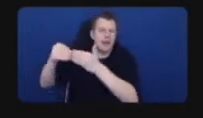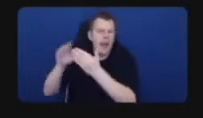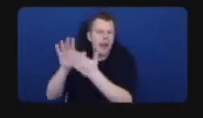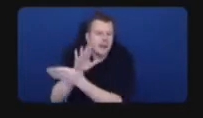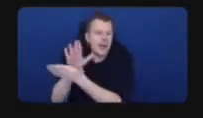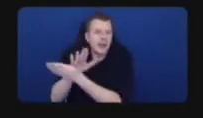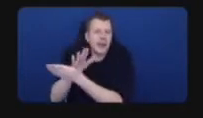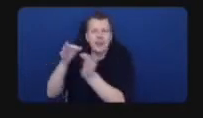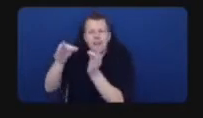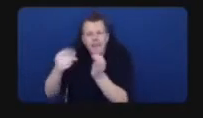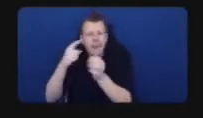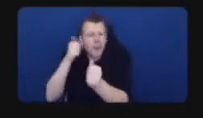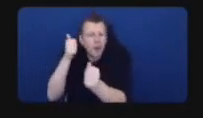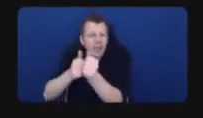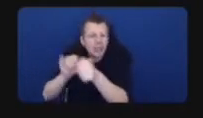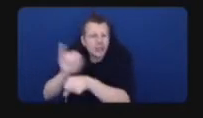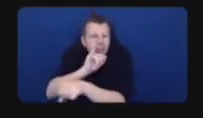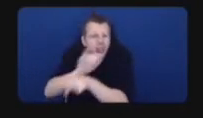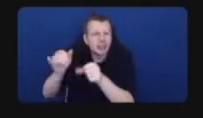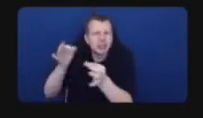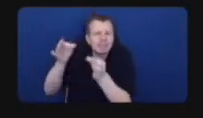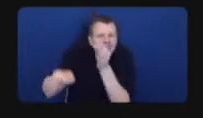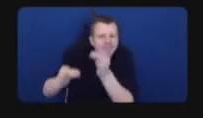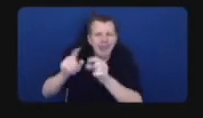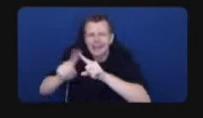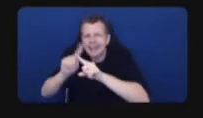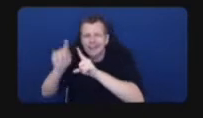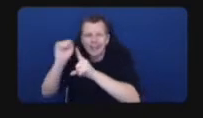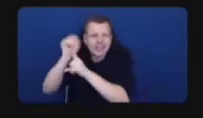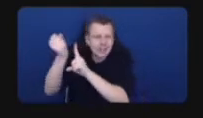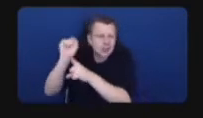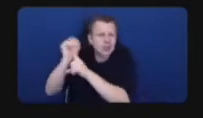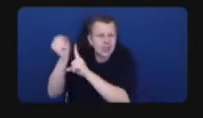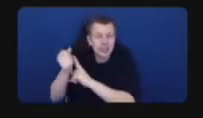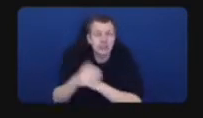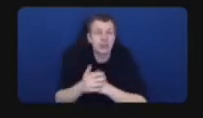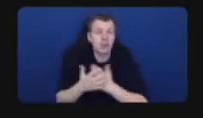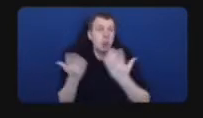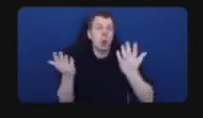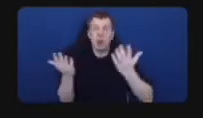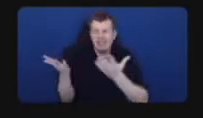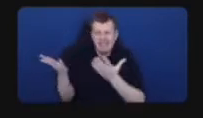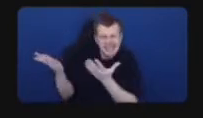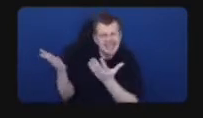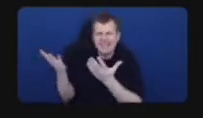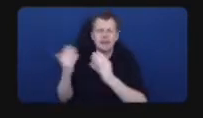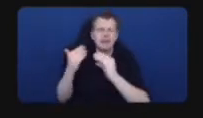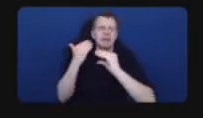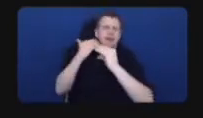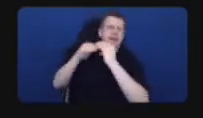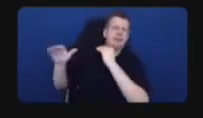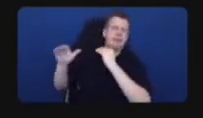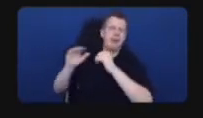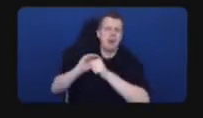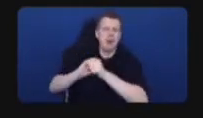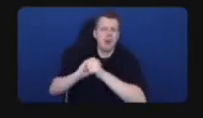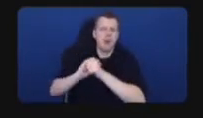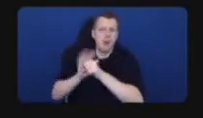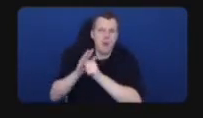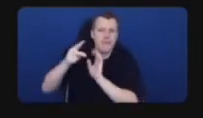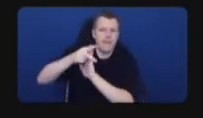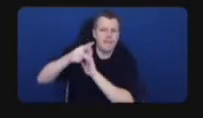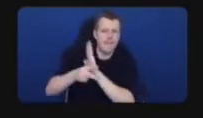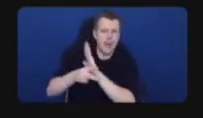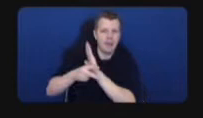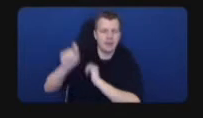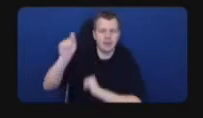于每个企业啊，关于每个行业它的一些指南是什么。如果有问题的话呢，